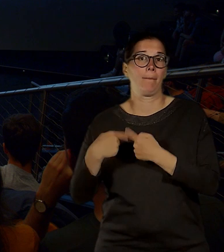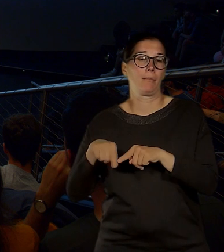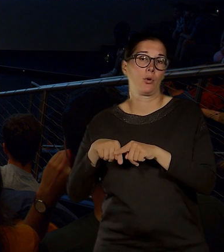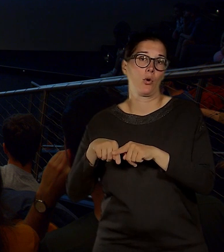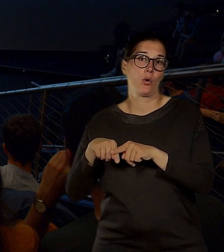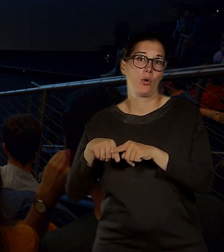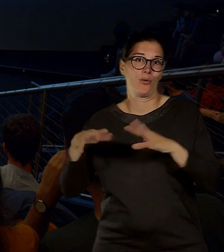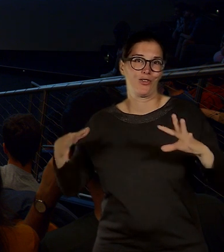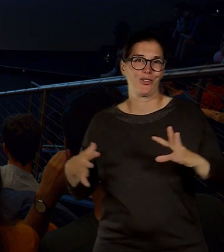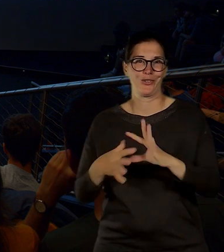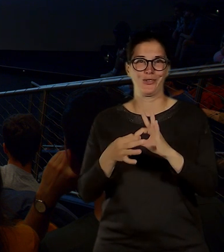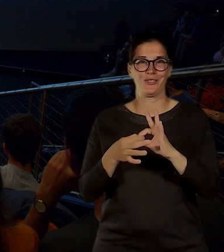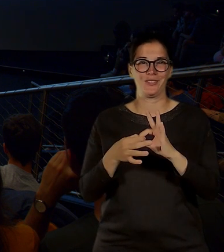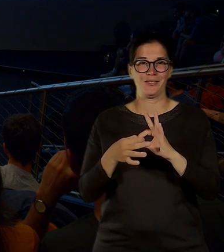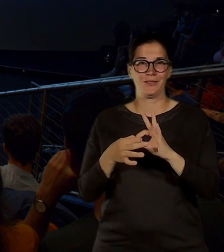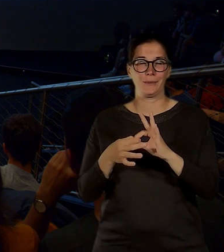tu